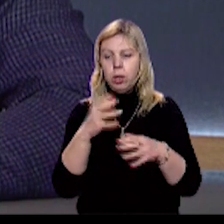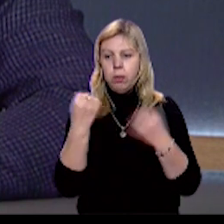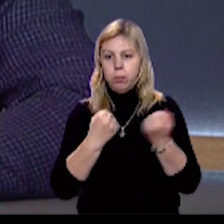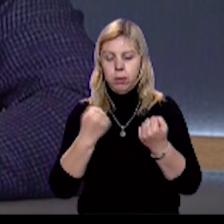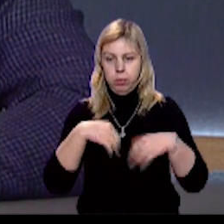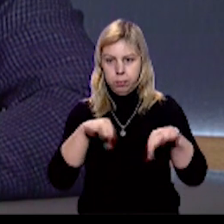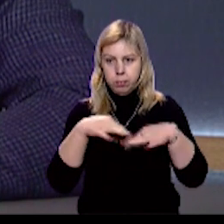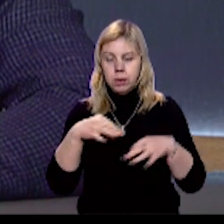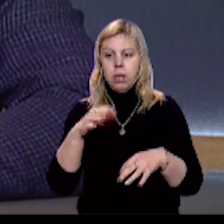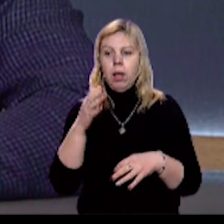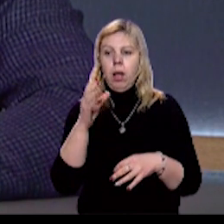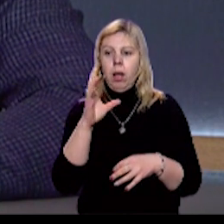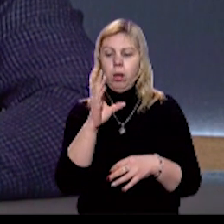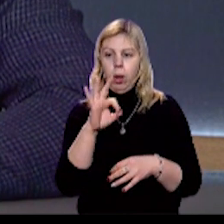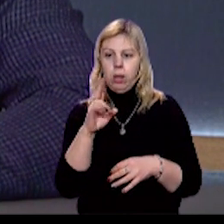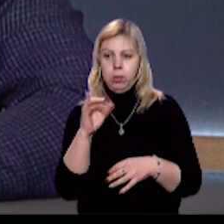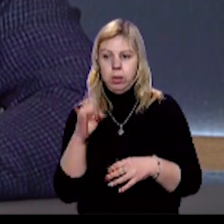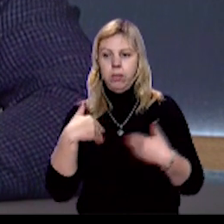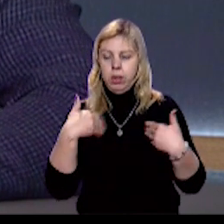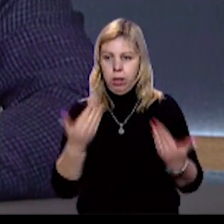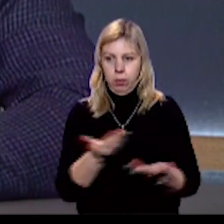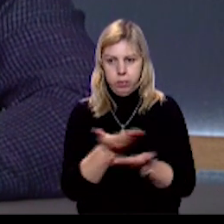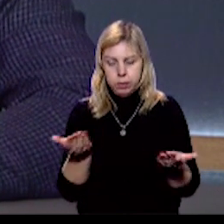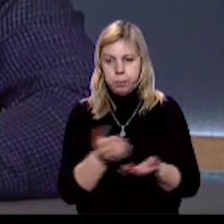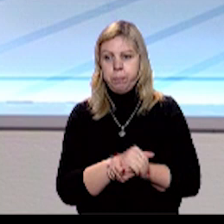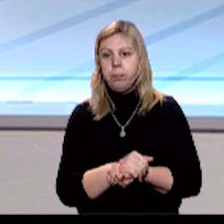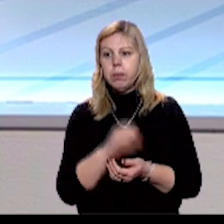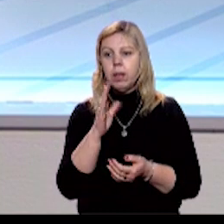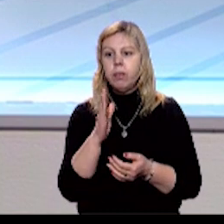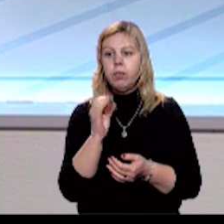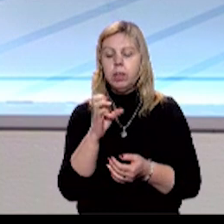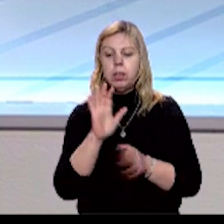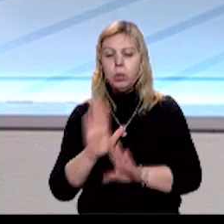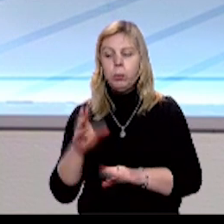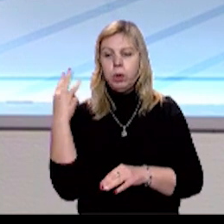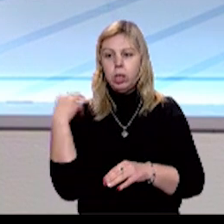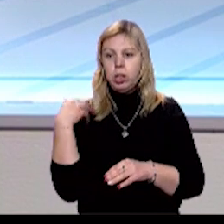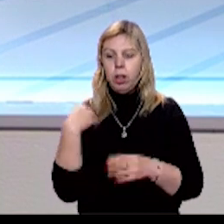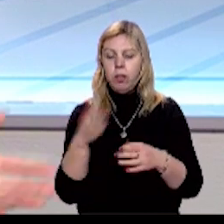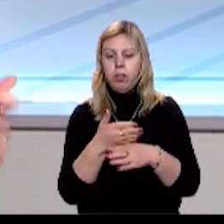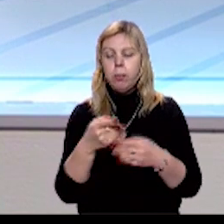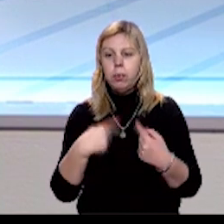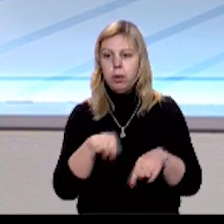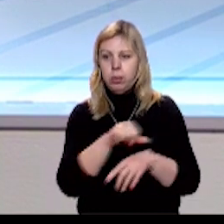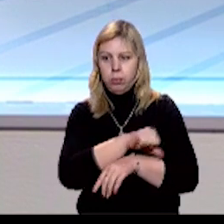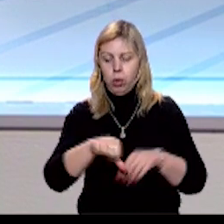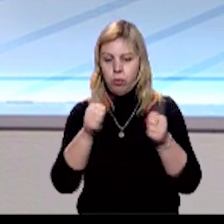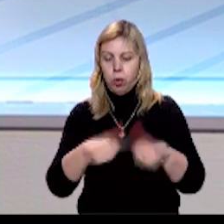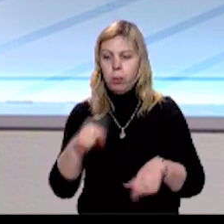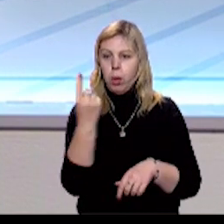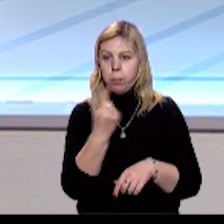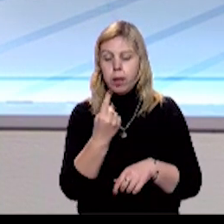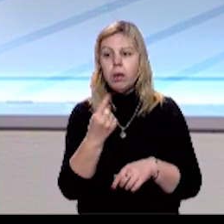автомобільних перевізників Олег Плускіна. Вітаю вас у студії. Вітаю. Отож, Василь Станко, заступник начальника відділу митного оформлення номер